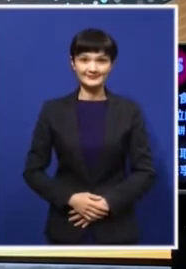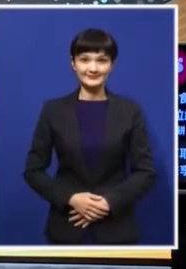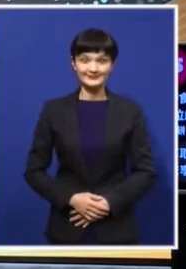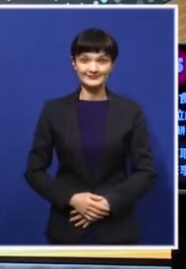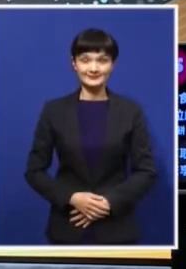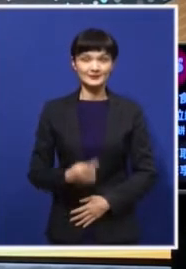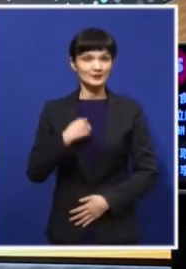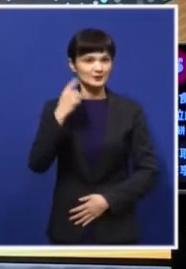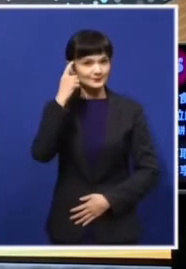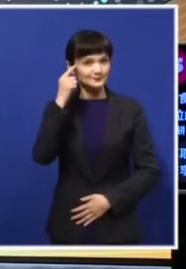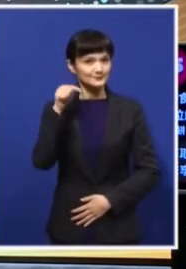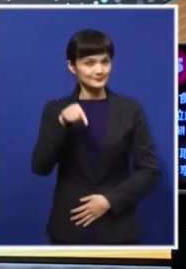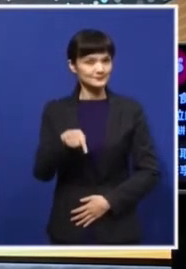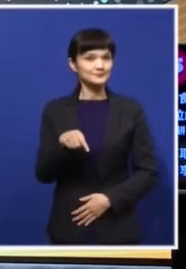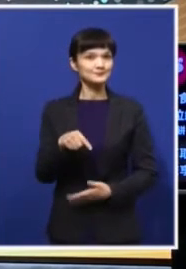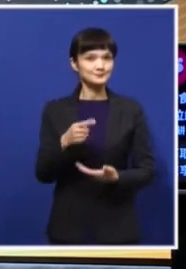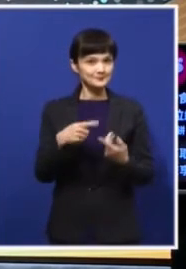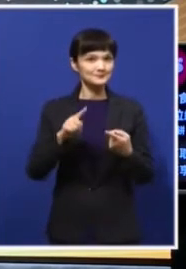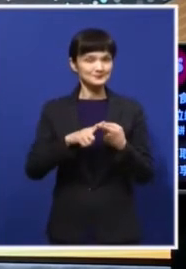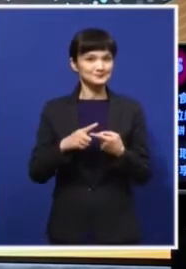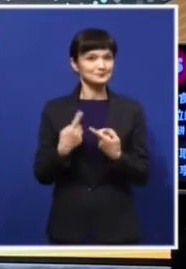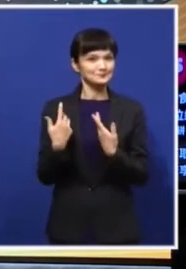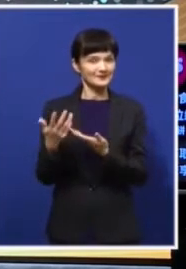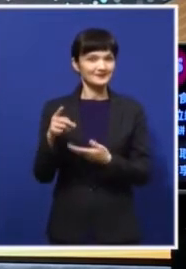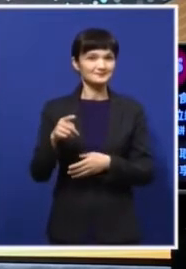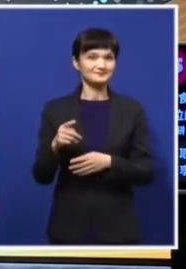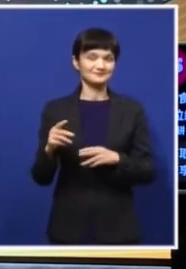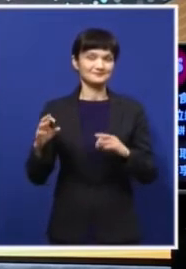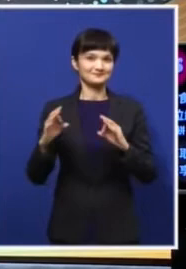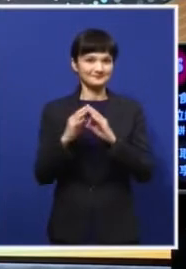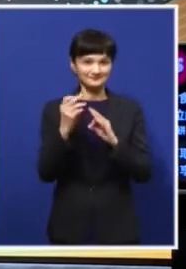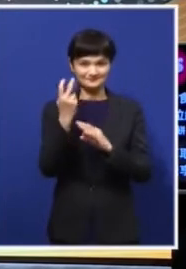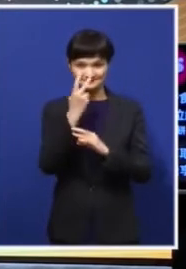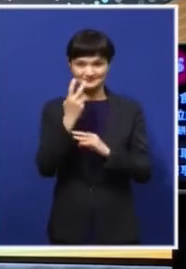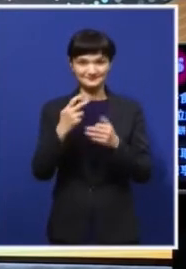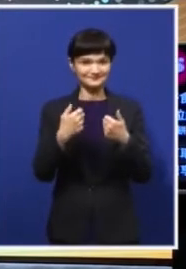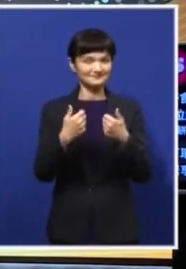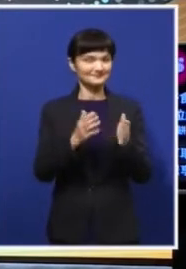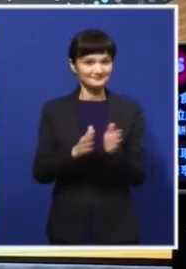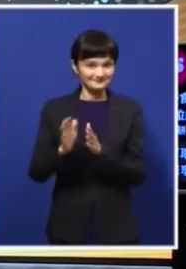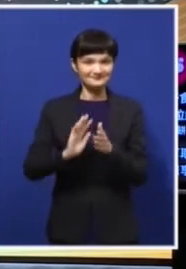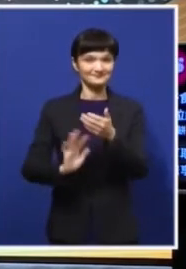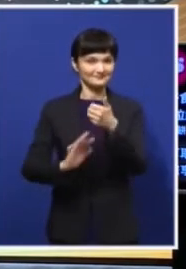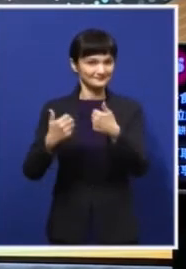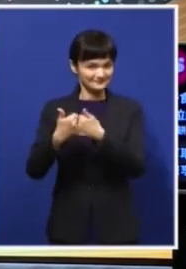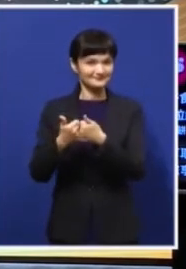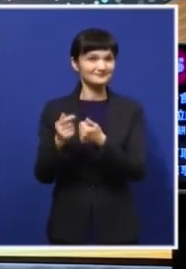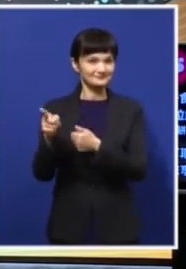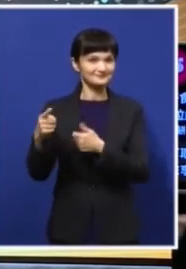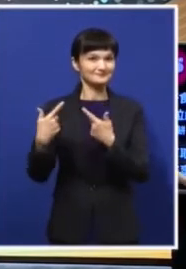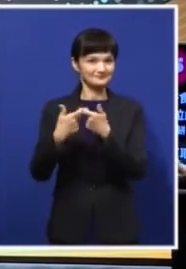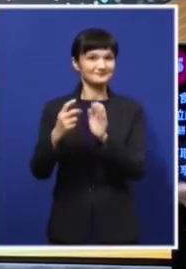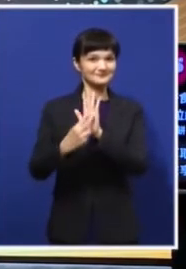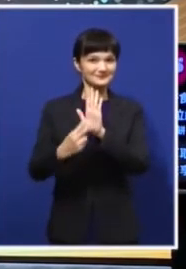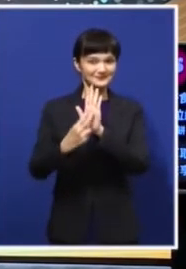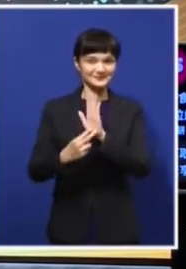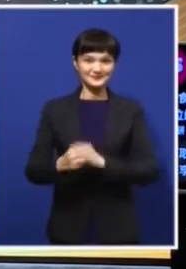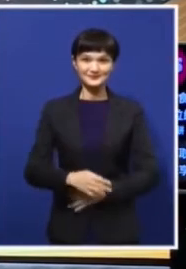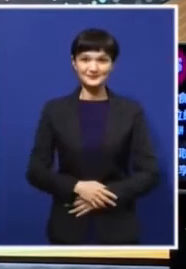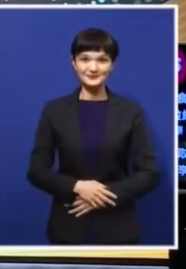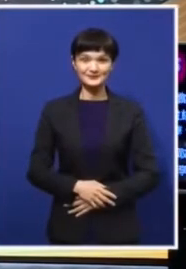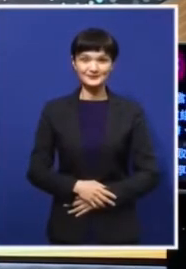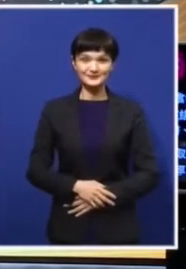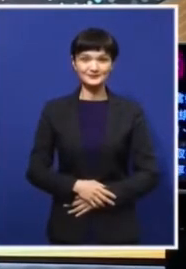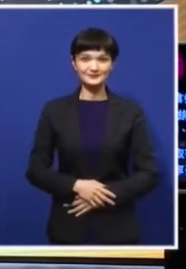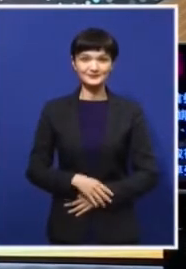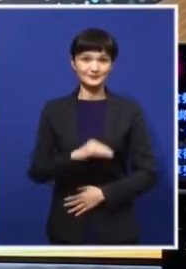觉得这一题应该是适合我们金管会的长官来回答，对不对？因为我们昨天好像开了记者 可以 会， 加 不知 码 道 吗？ 是请那个邱